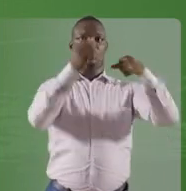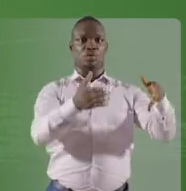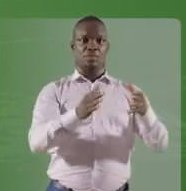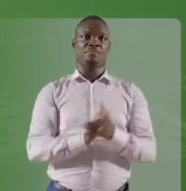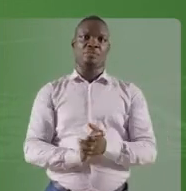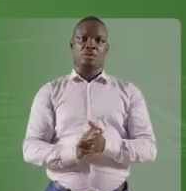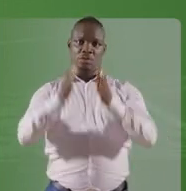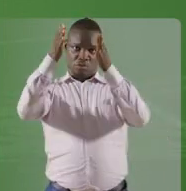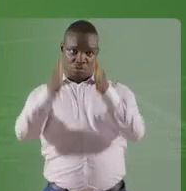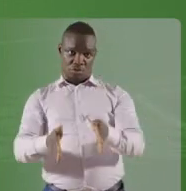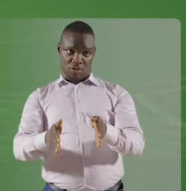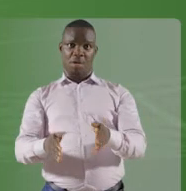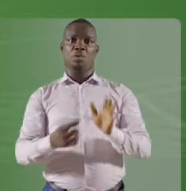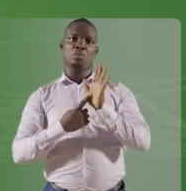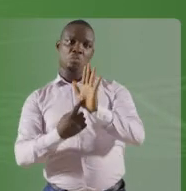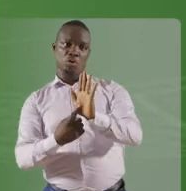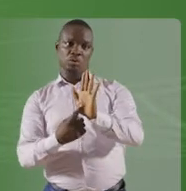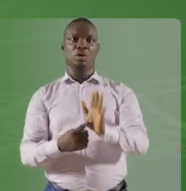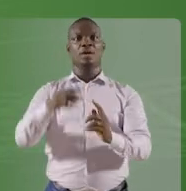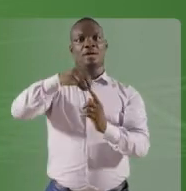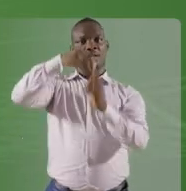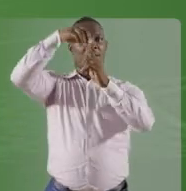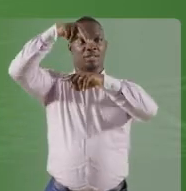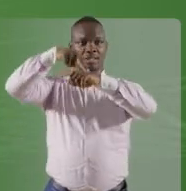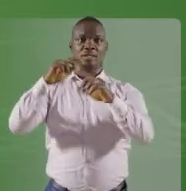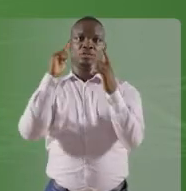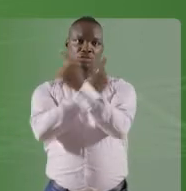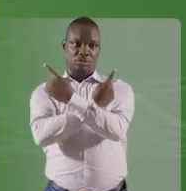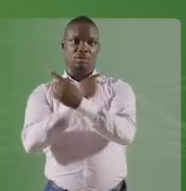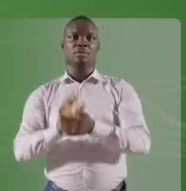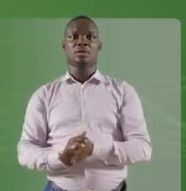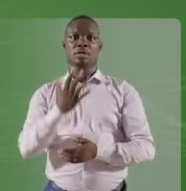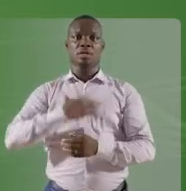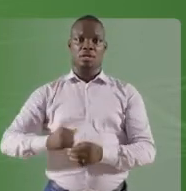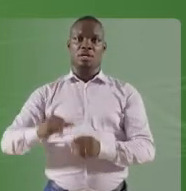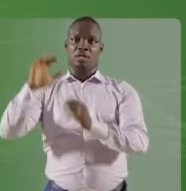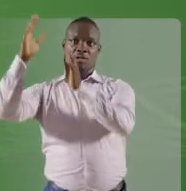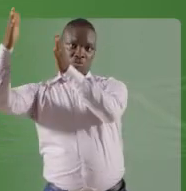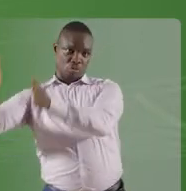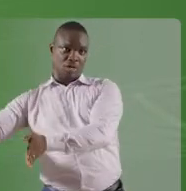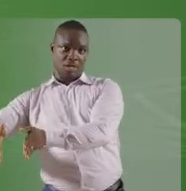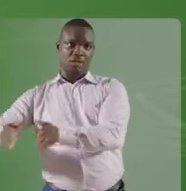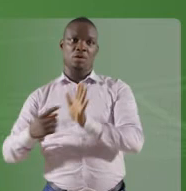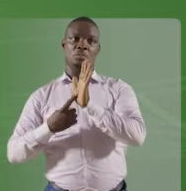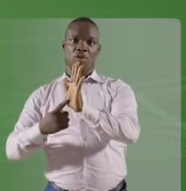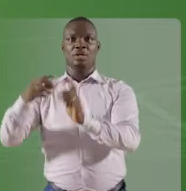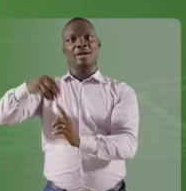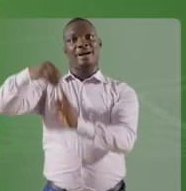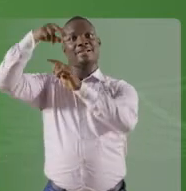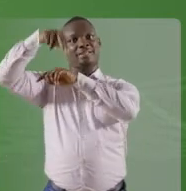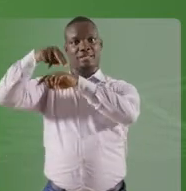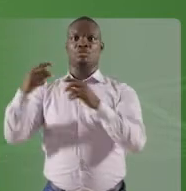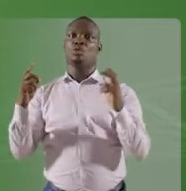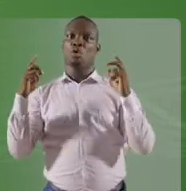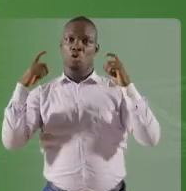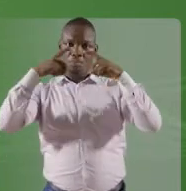présenter les caractérisations géométriques et la troisième va présenter la caractérisation complexe.